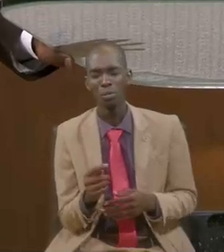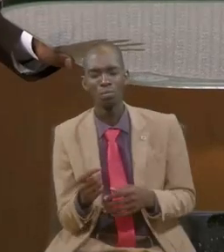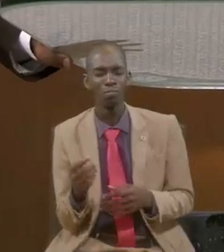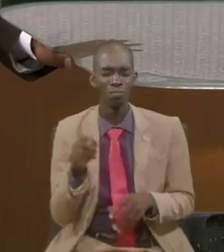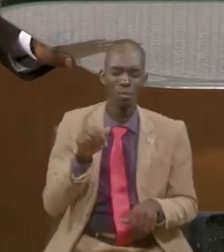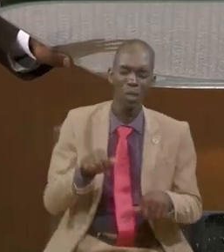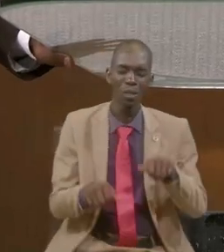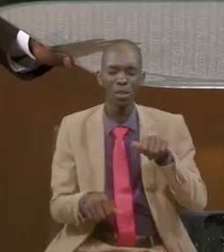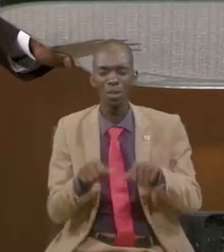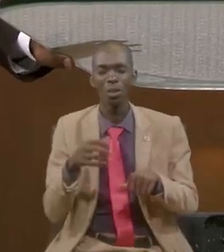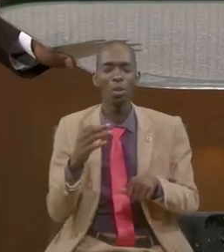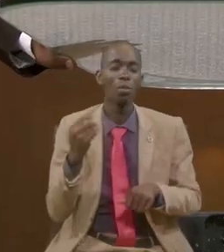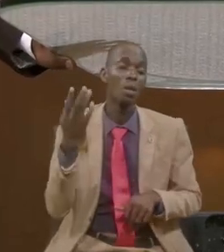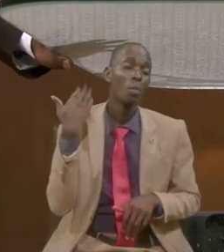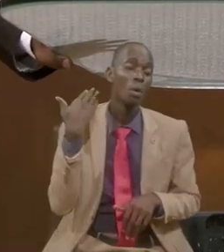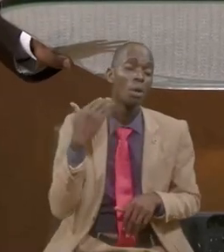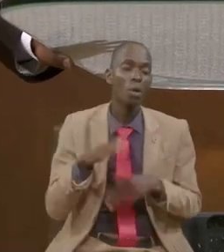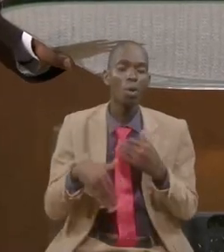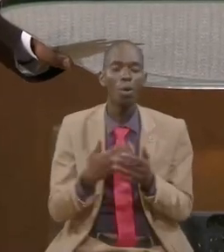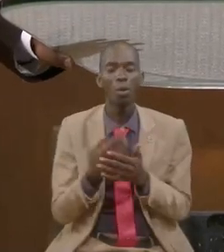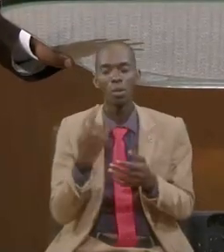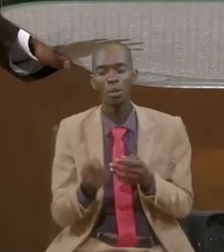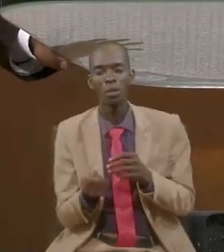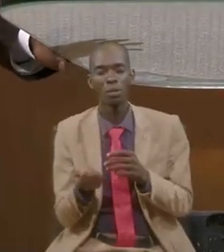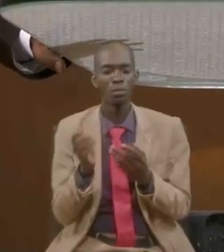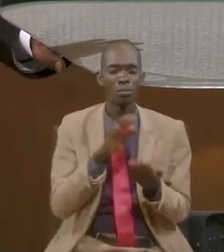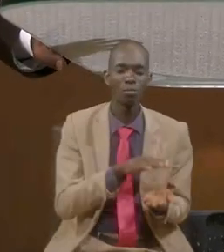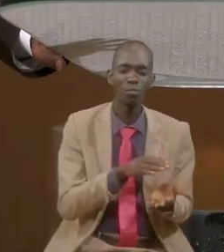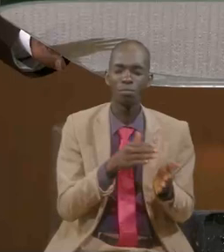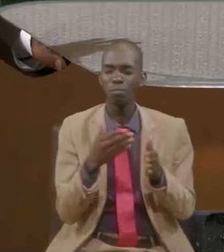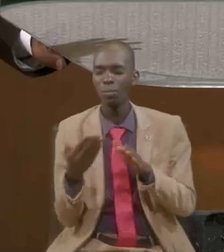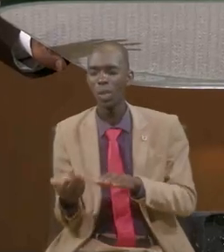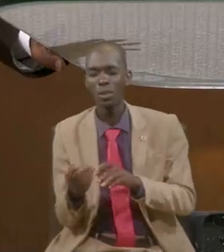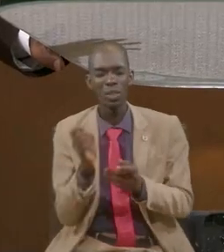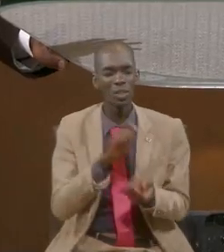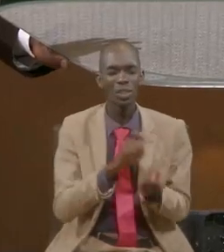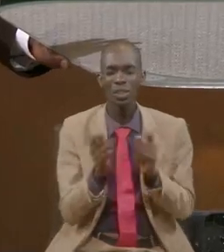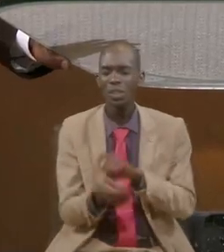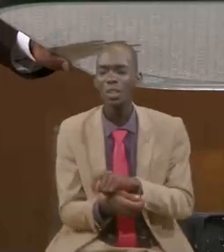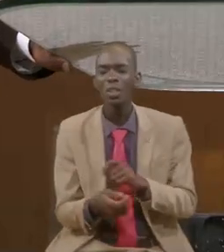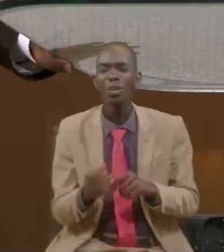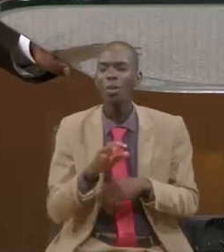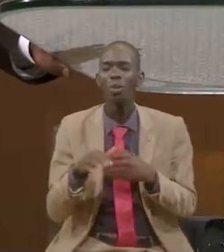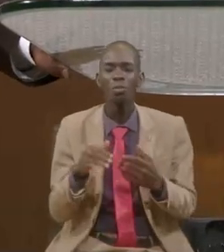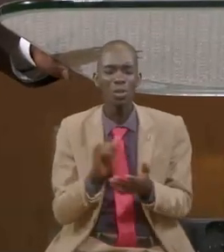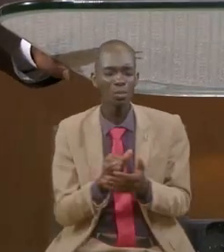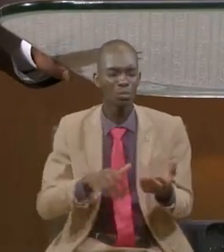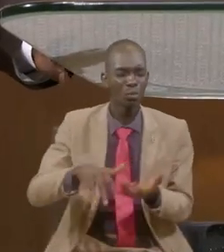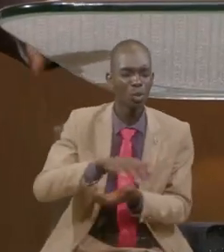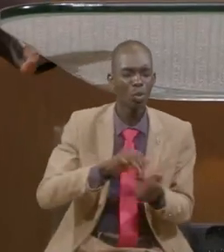toute vacillation du passé, tout changement du passé